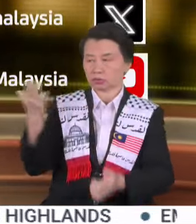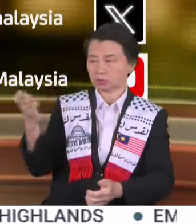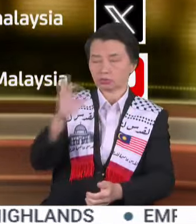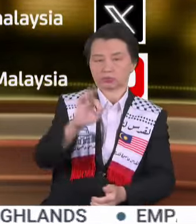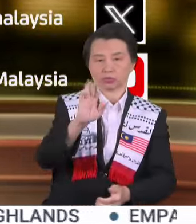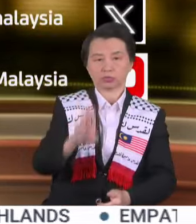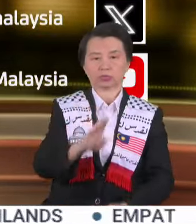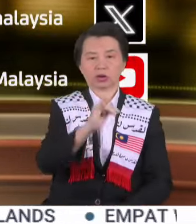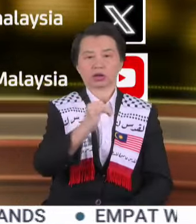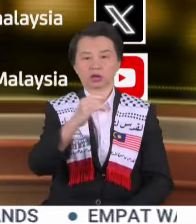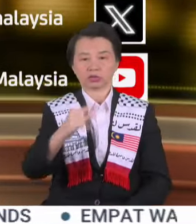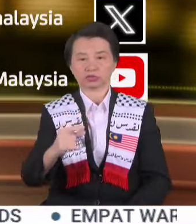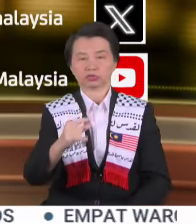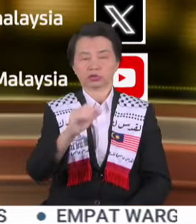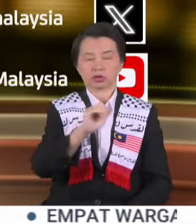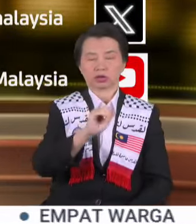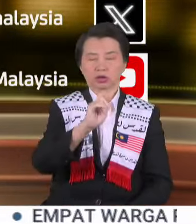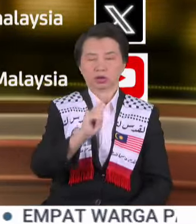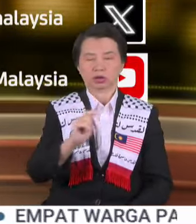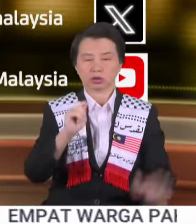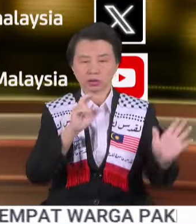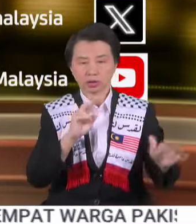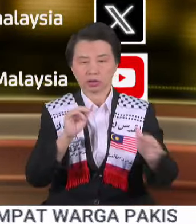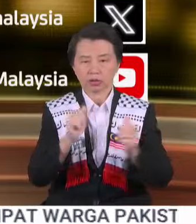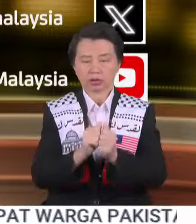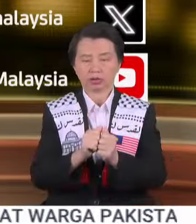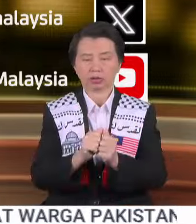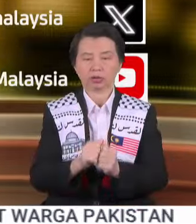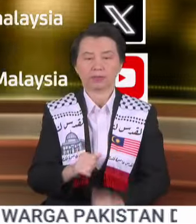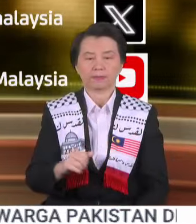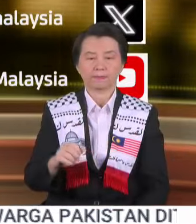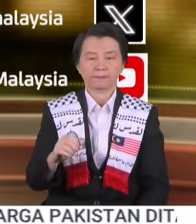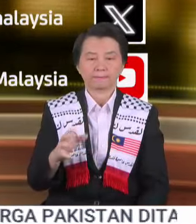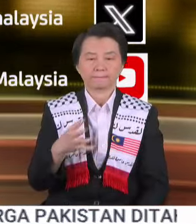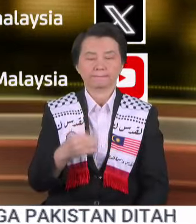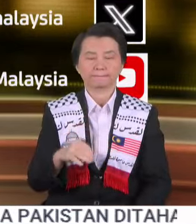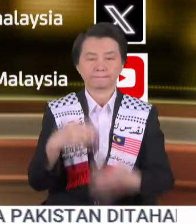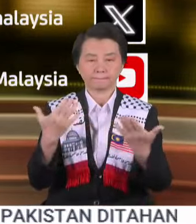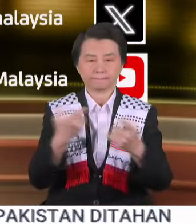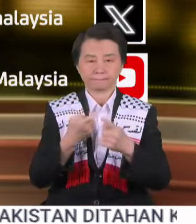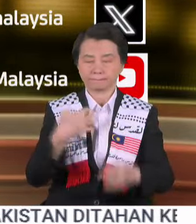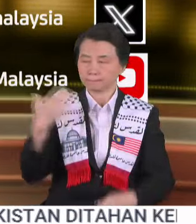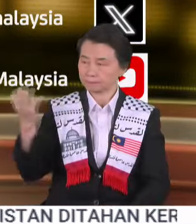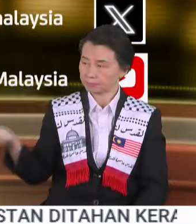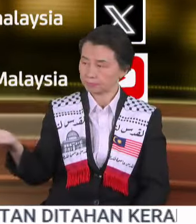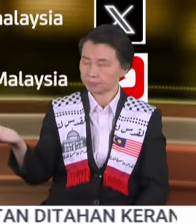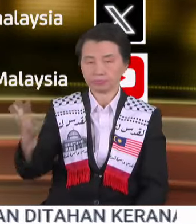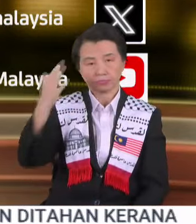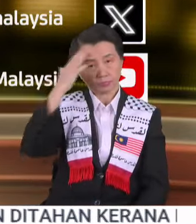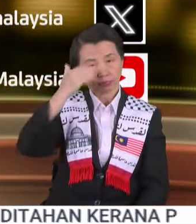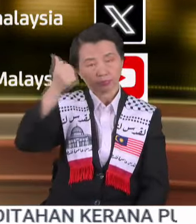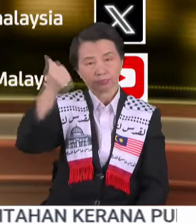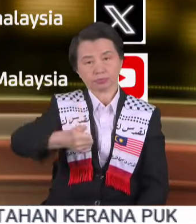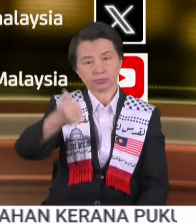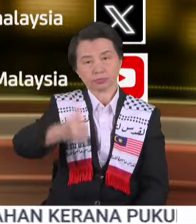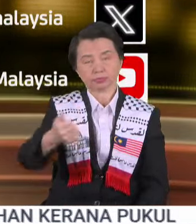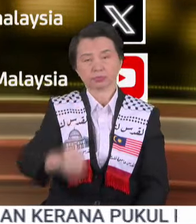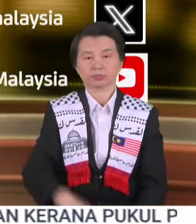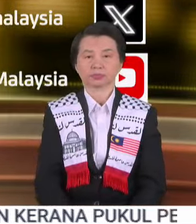Facebook, Instagram, X serta YouTube rasmi Met Malaysia. Sekian daripada saya, Ruzamin Pilus.